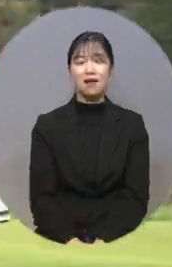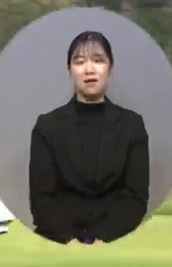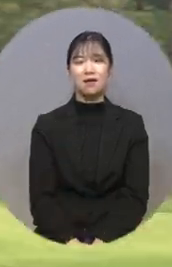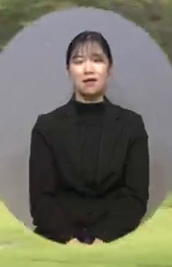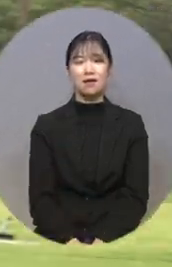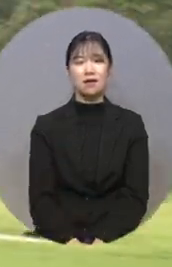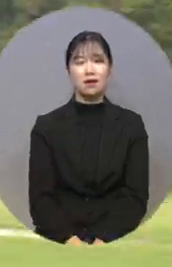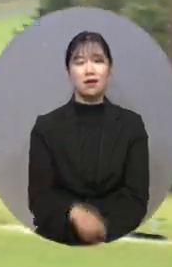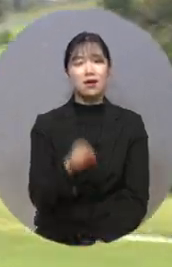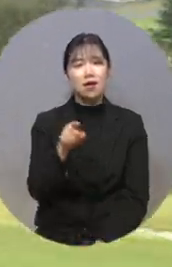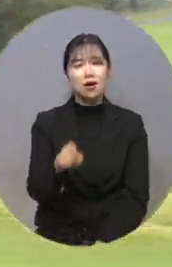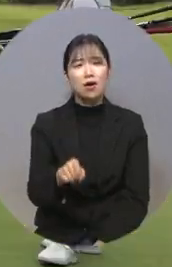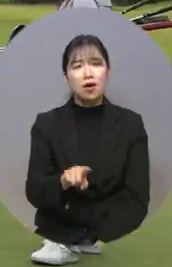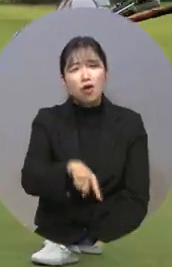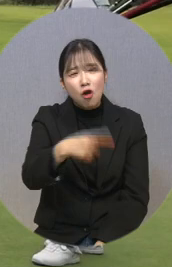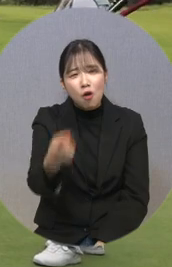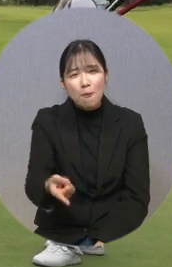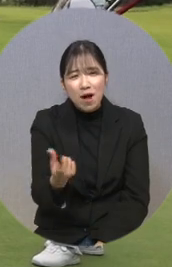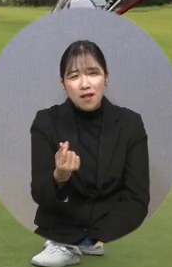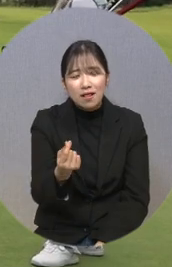이거 옆라인 것 같다.